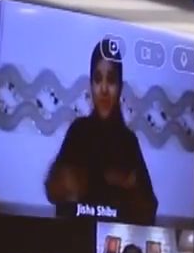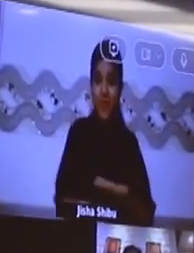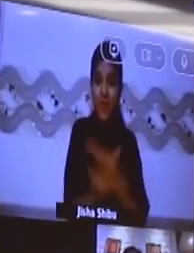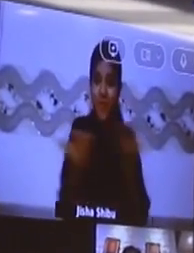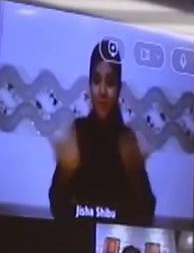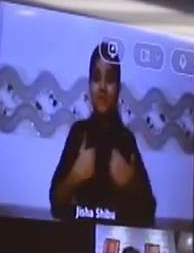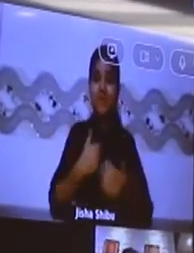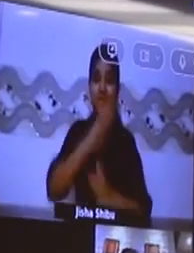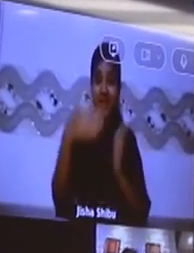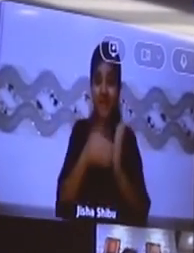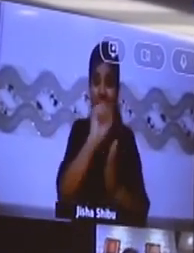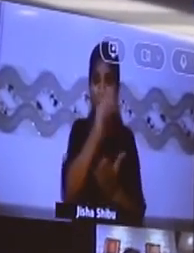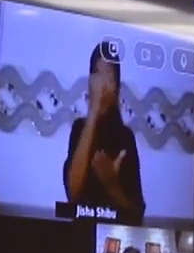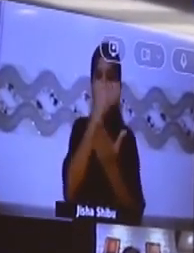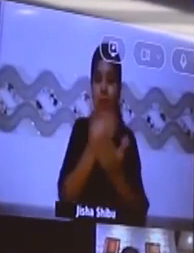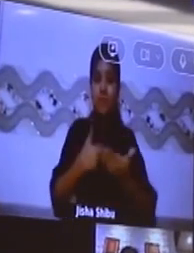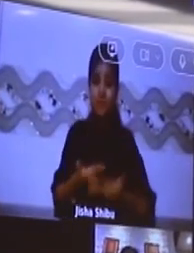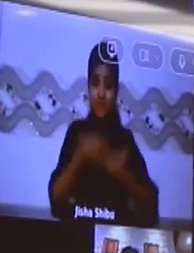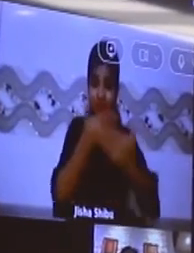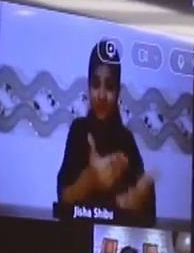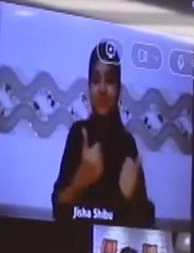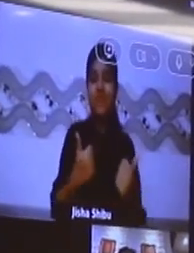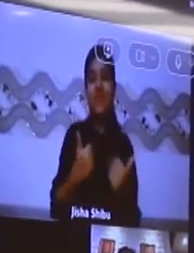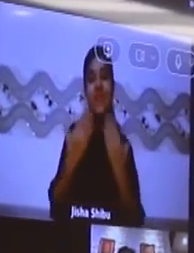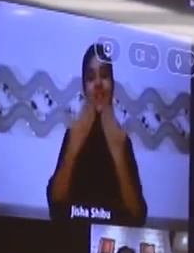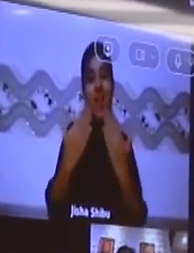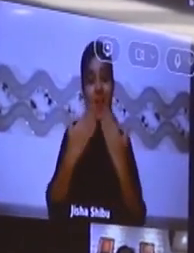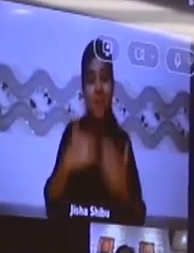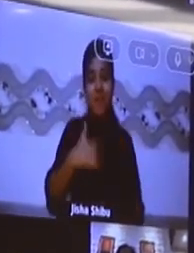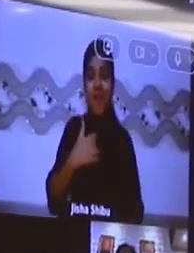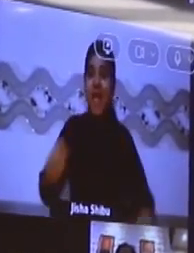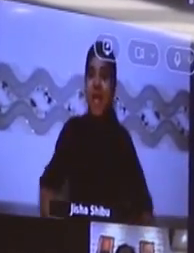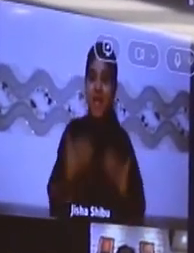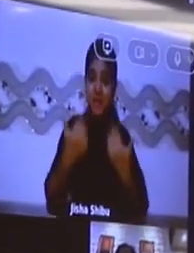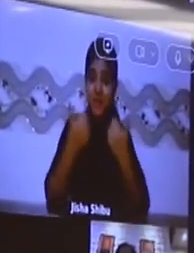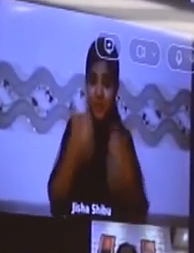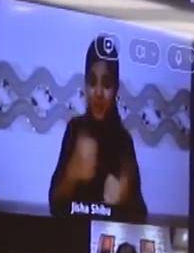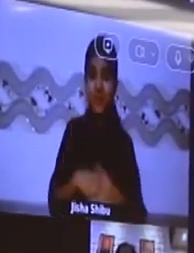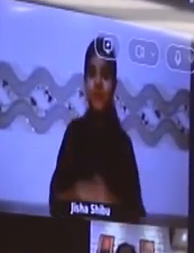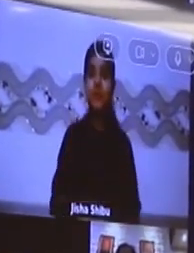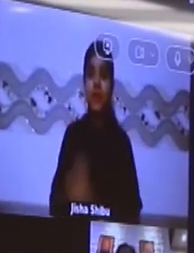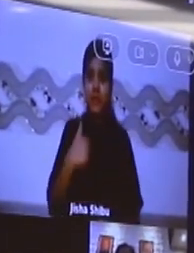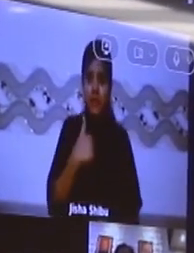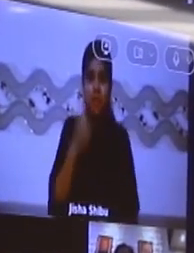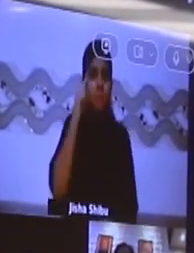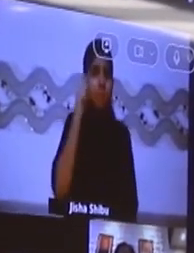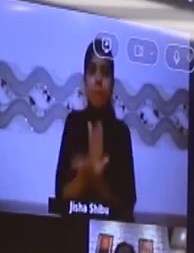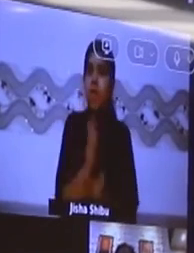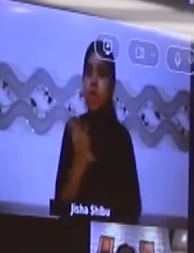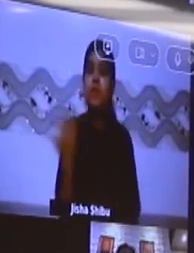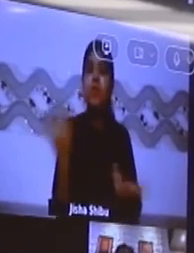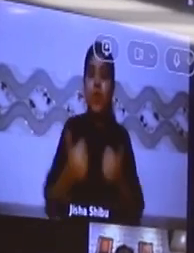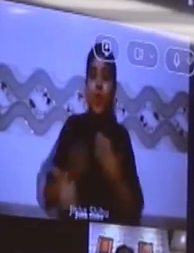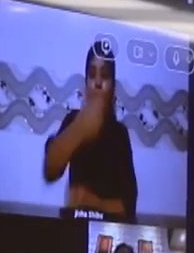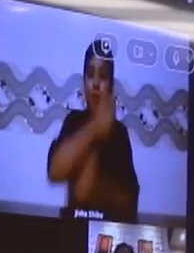नमस्ते सर, माननीय मंत्री जी एवं सभी अतिथियों को मेरा नमस्कार। मुझे इस मंच पर आमंत्रित करने का और मुझे सौभाग्य देने के लिए बहुत बहुत धन्यवाद। मैं